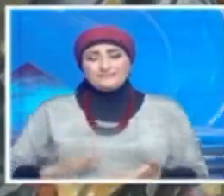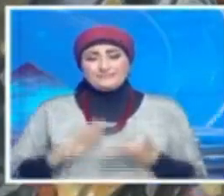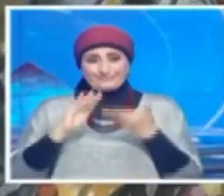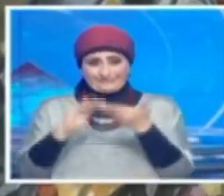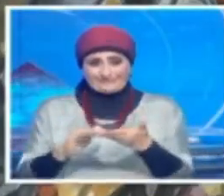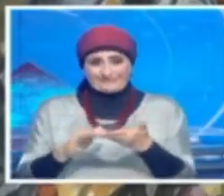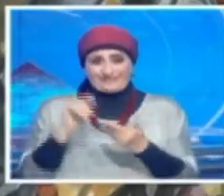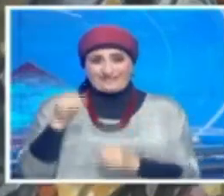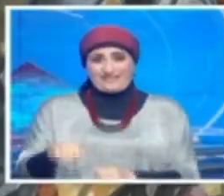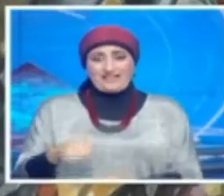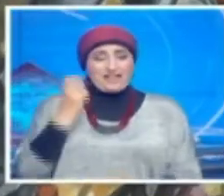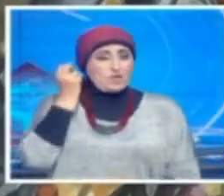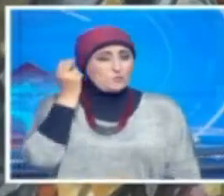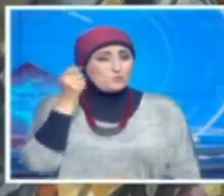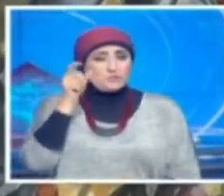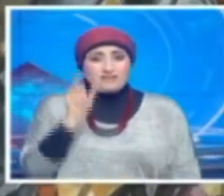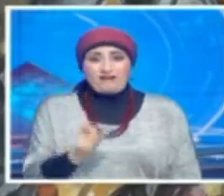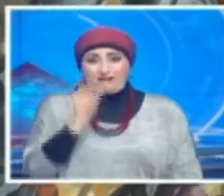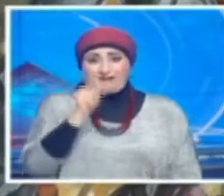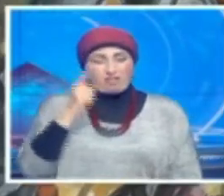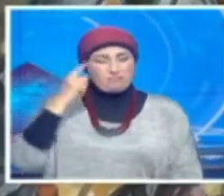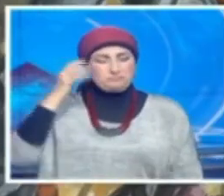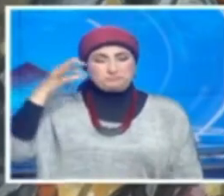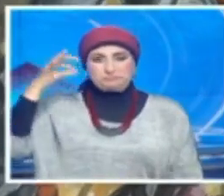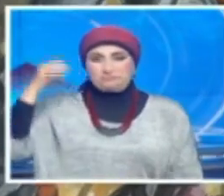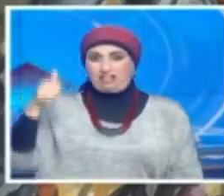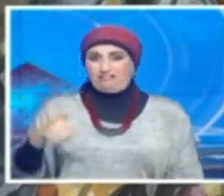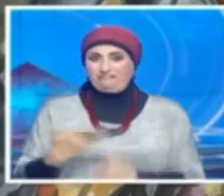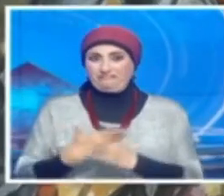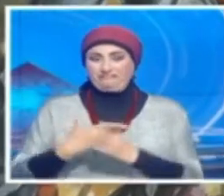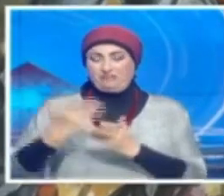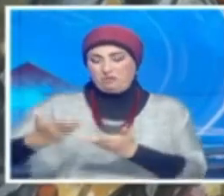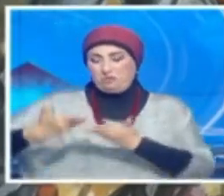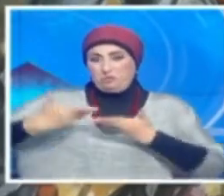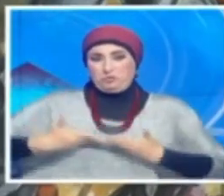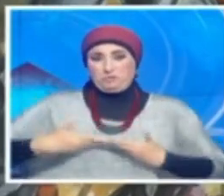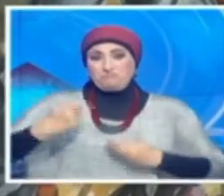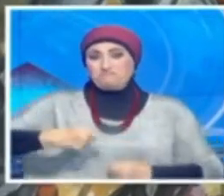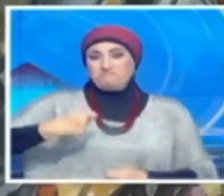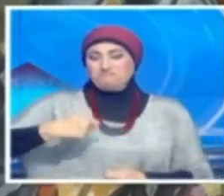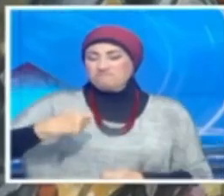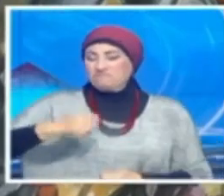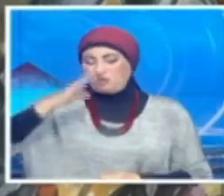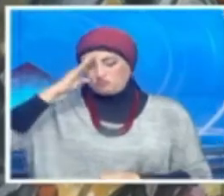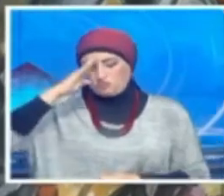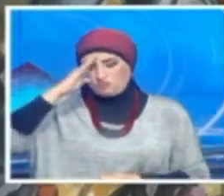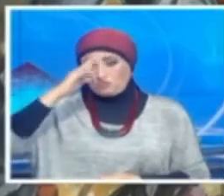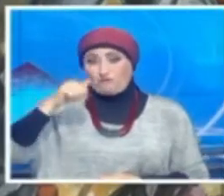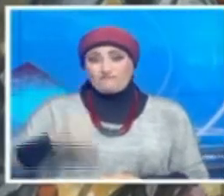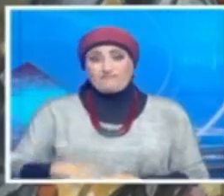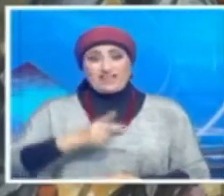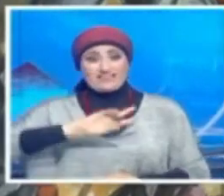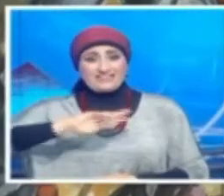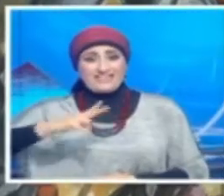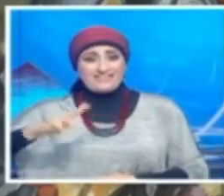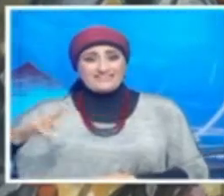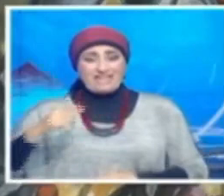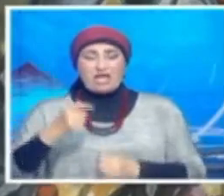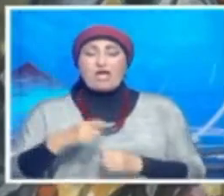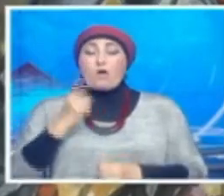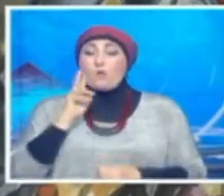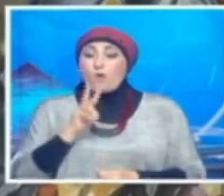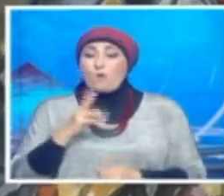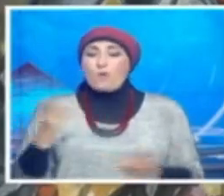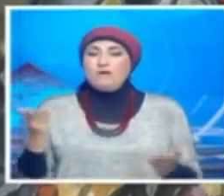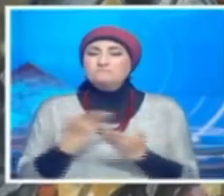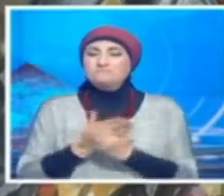الدولة لمثقفيها ومبدعيها من خلال جوائزها التي تثري الحياة الثقافية بين المتنافسين